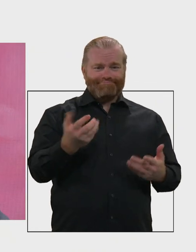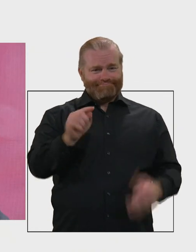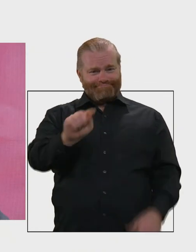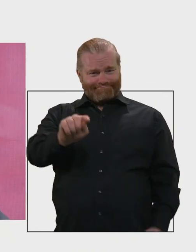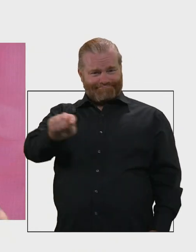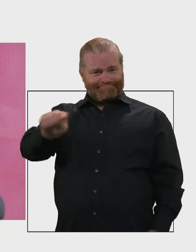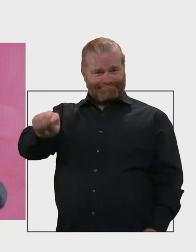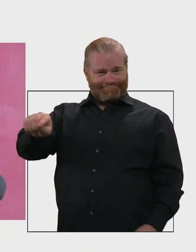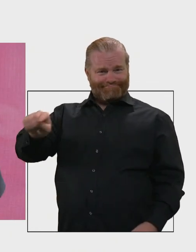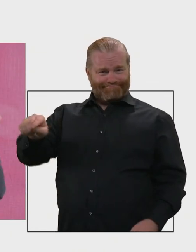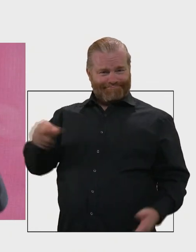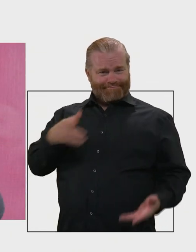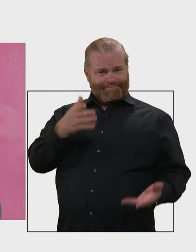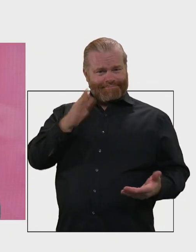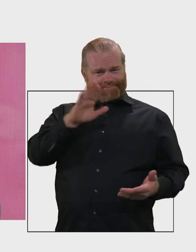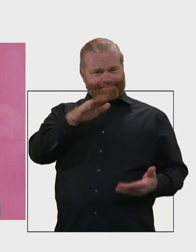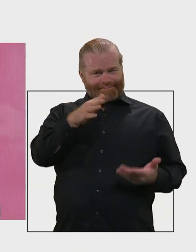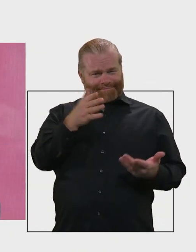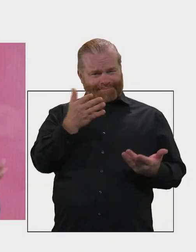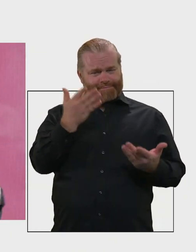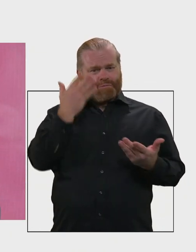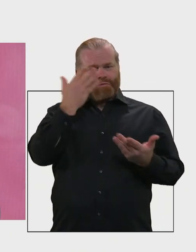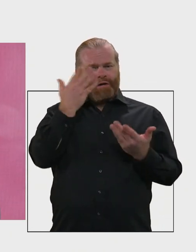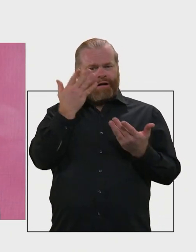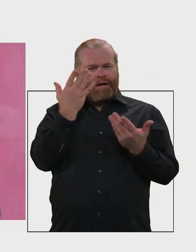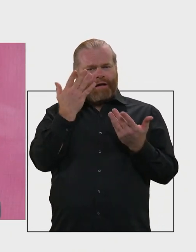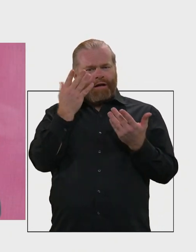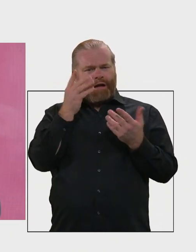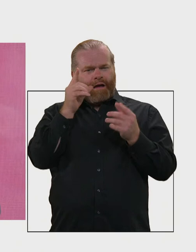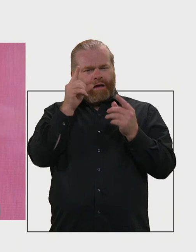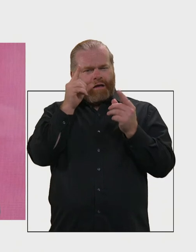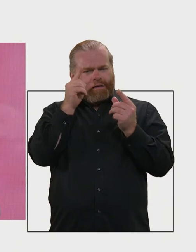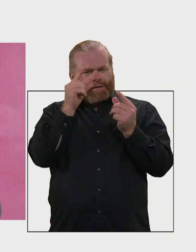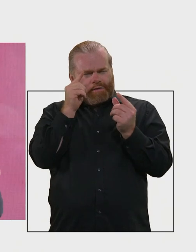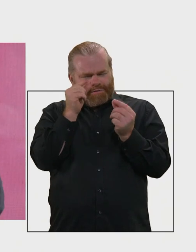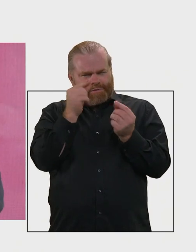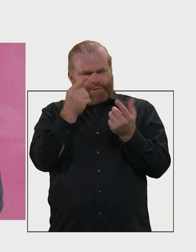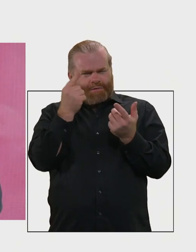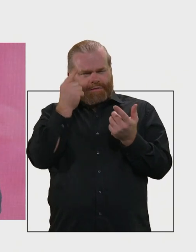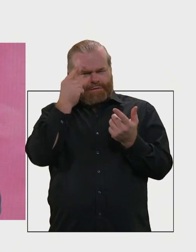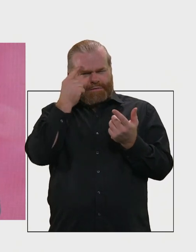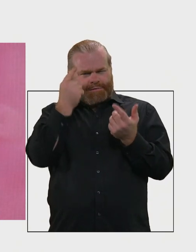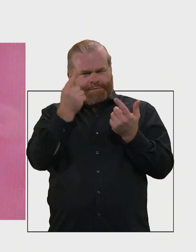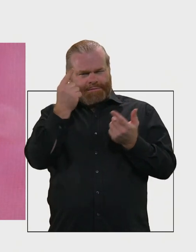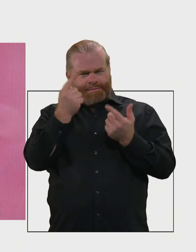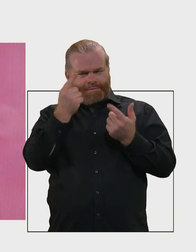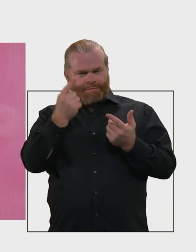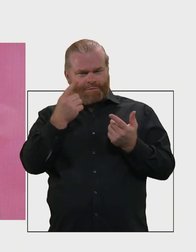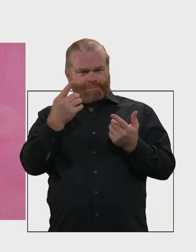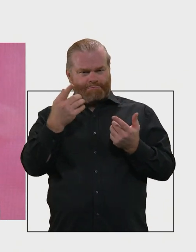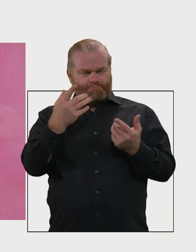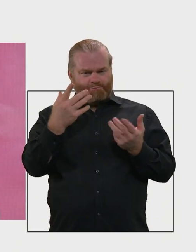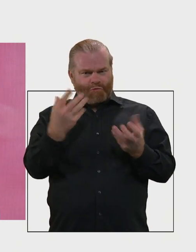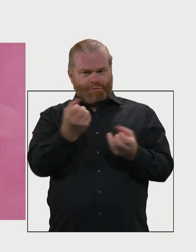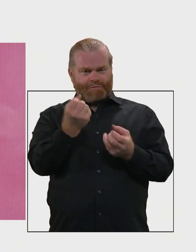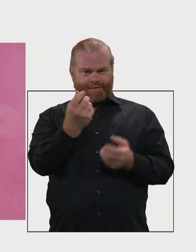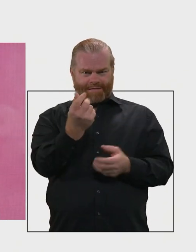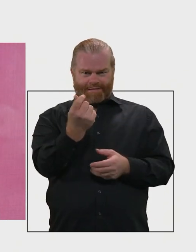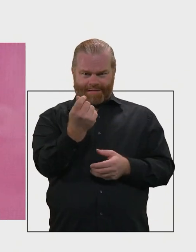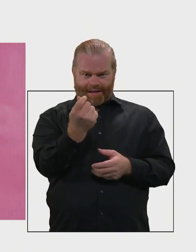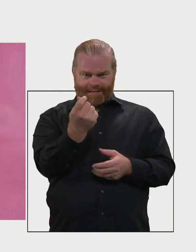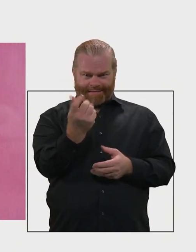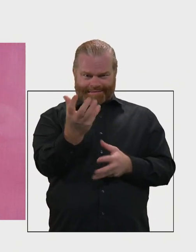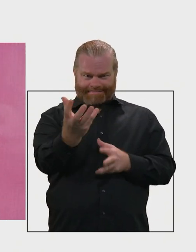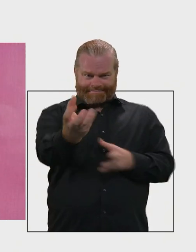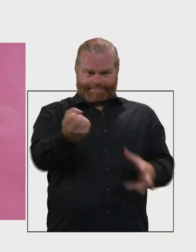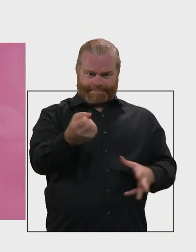wollt, und versucht mal rauszukriegen, ob ihr an euer Geld kommt, wenn das Konto gedeckt ist, wovon ich ausgehe. Das ist also tatsächlich ein Problem, und da ist tatsächlich